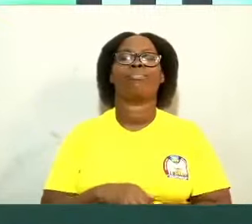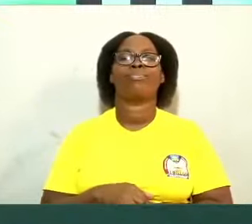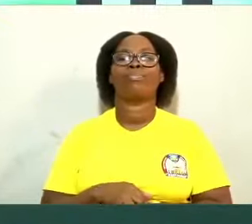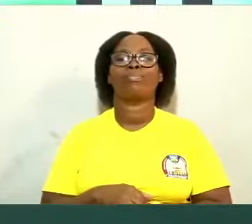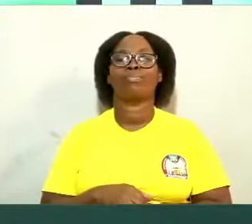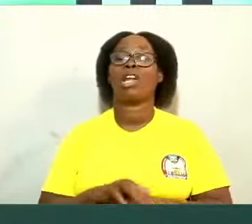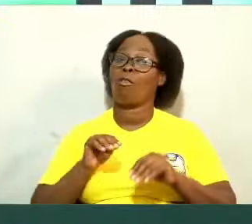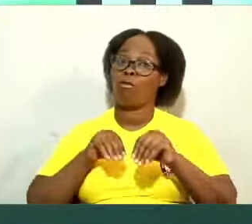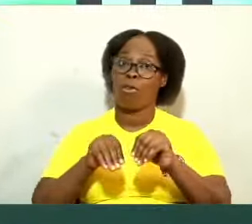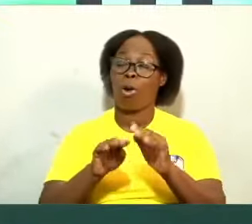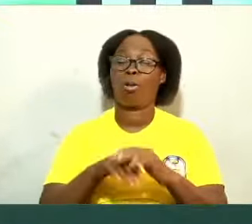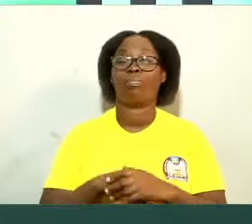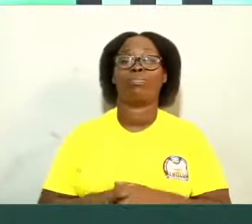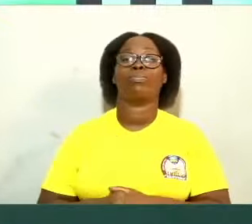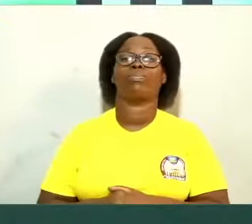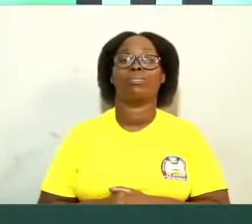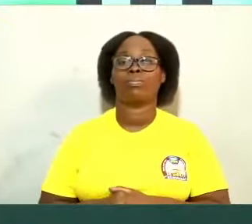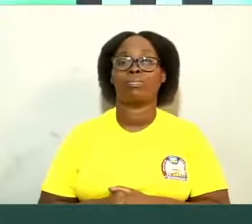fuata.